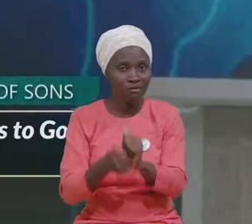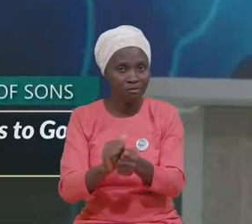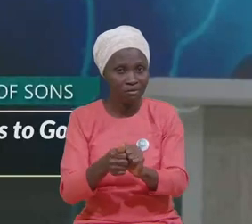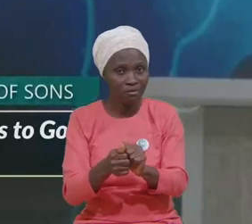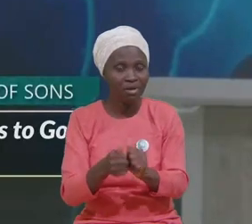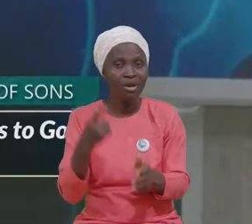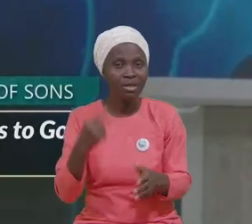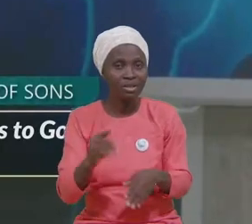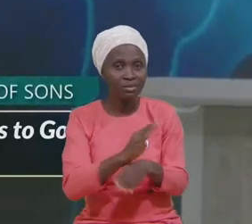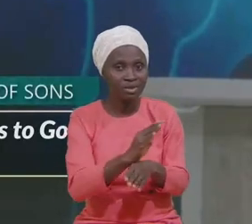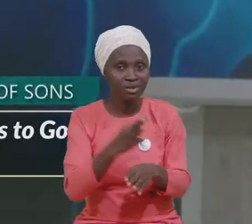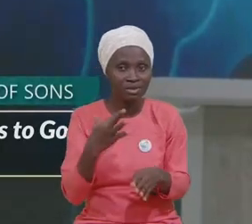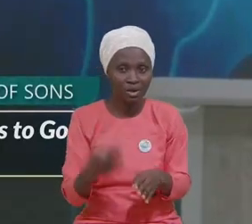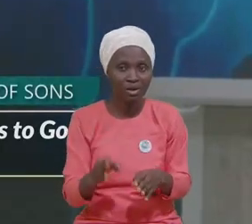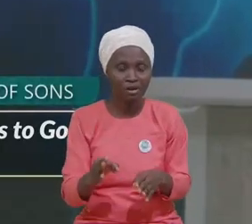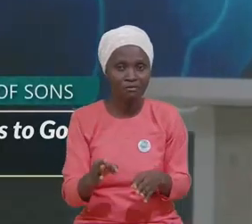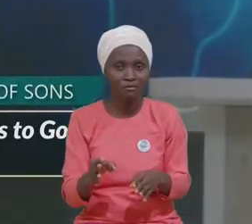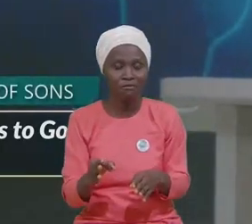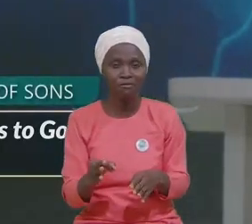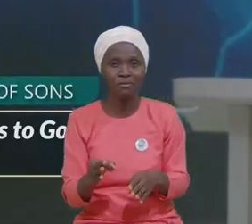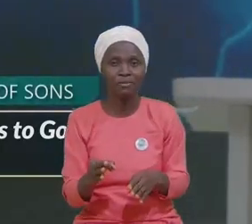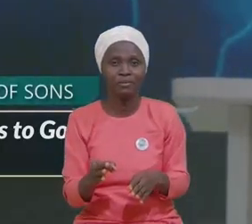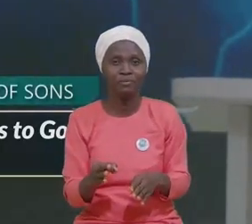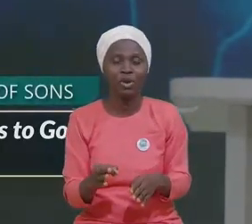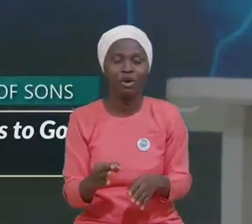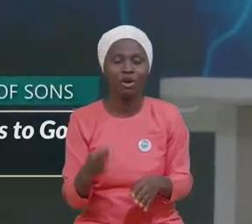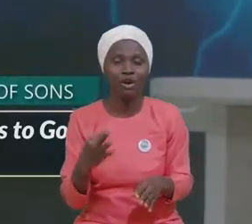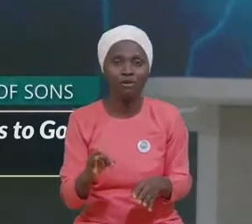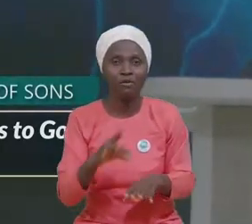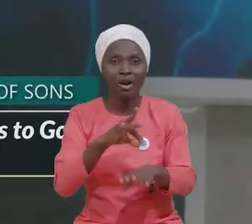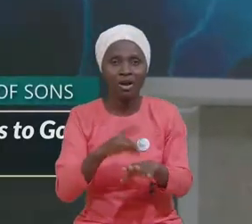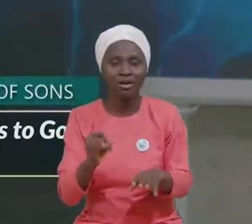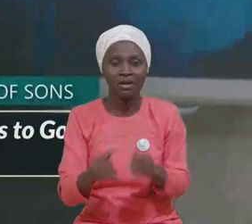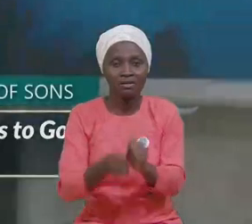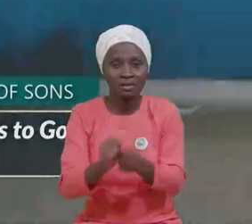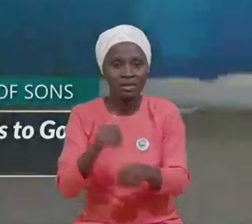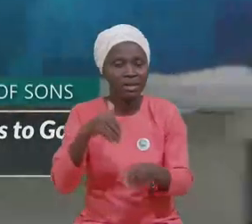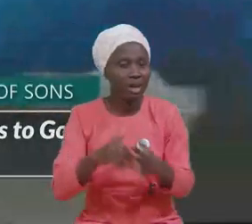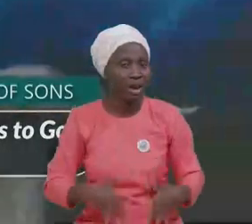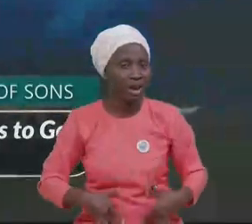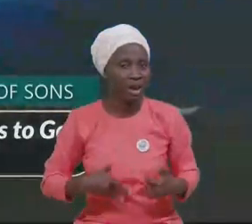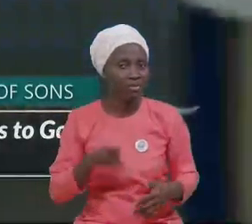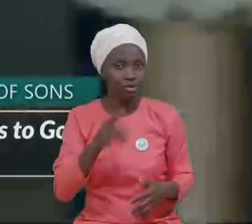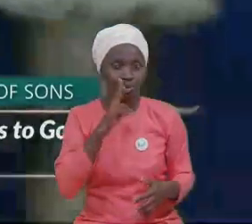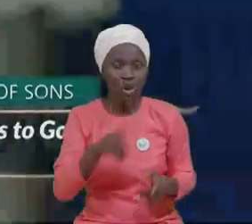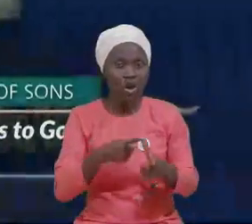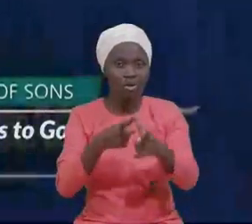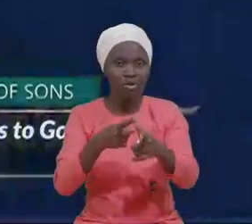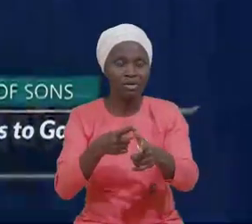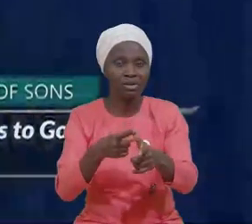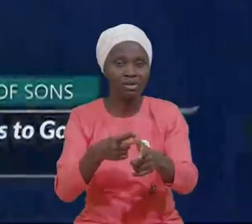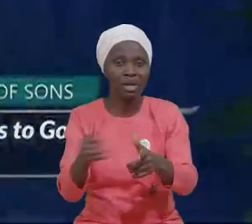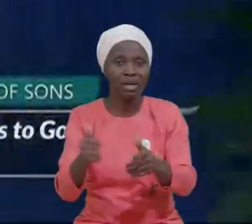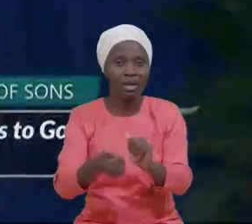des athlètes, l'ouvrage des athlètes de la vie. Tu es un athlète et tu cours et tu veux arriver